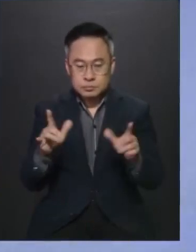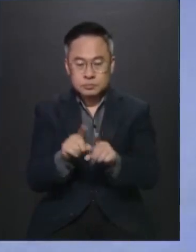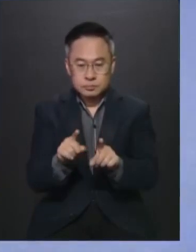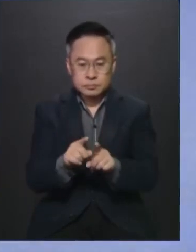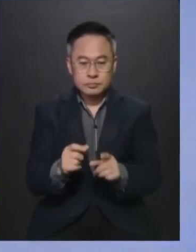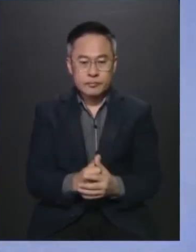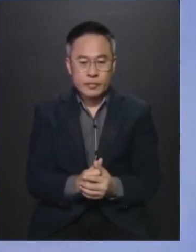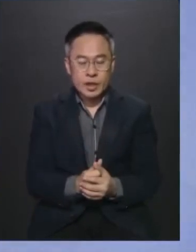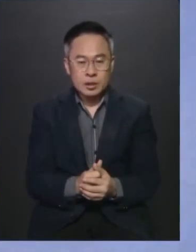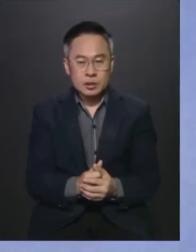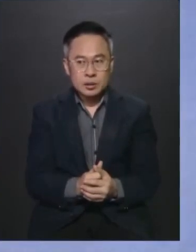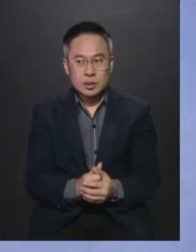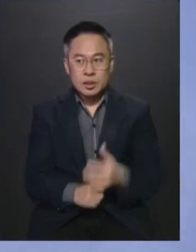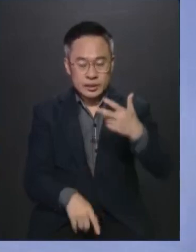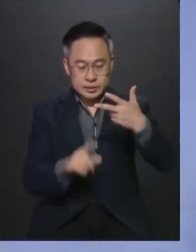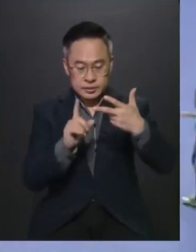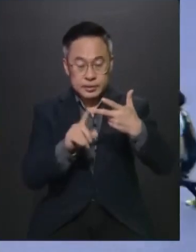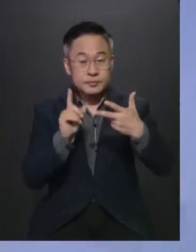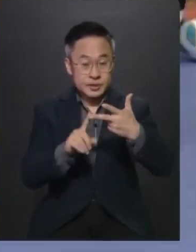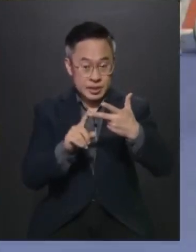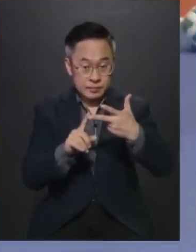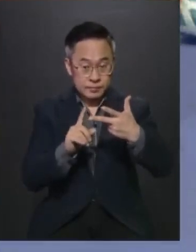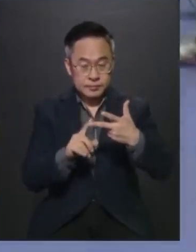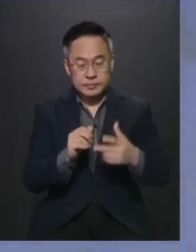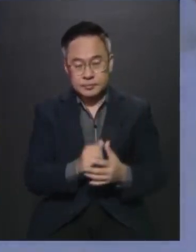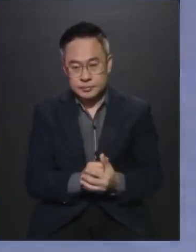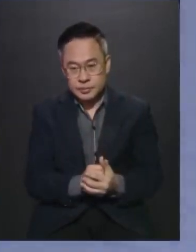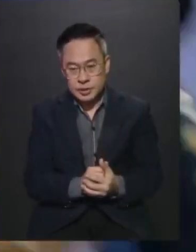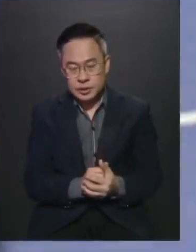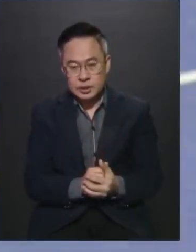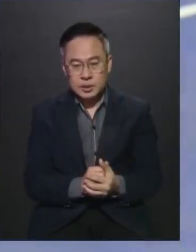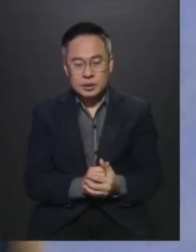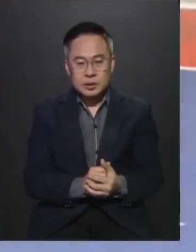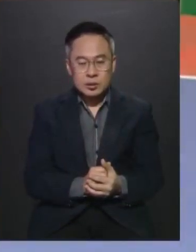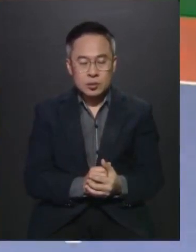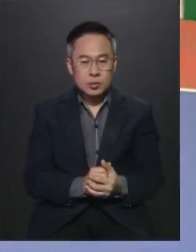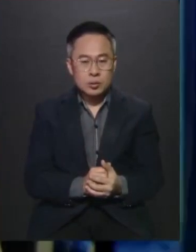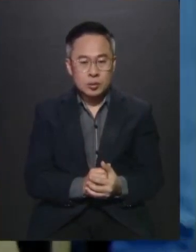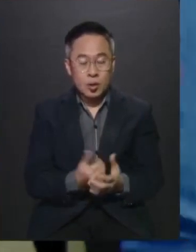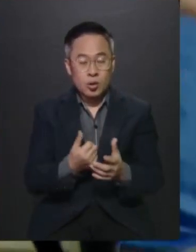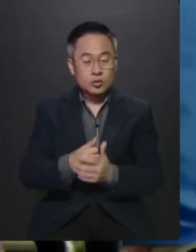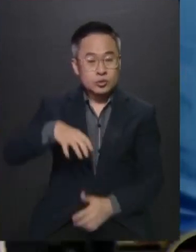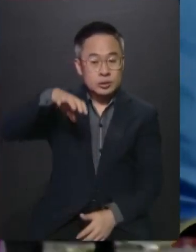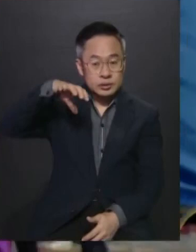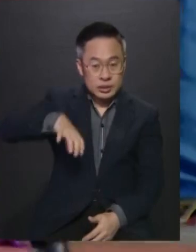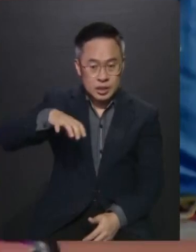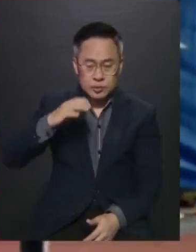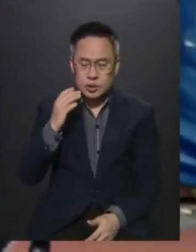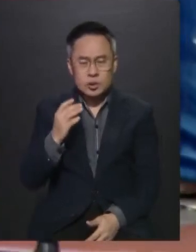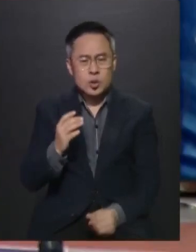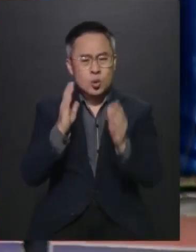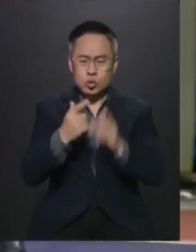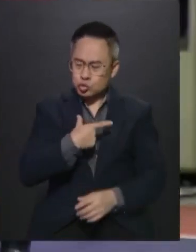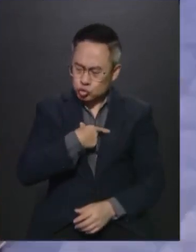ท่าเรือนะครับส่วนสนามที่มีเสน่ห์มากที่สุด 1สนามของฟุตซอลไทลีกก็คือโกดังสเตเดียมครับของการท่าเรือ